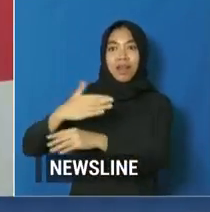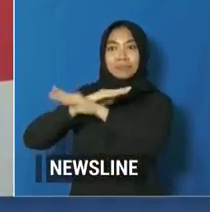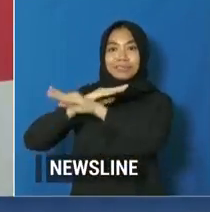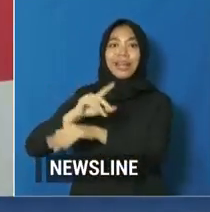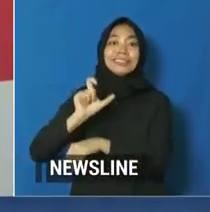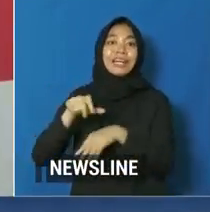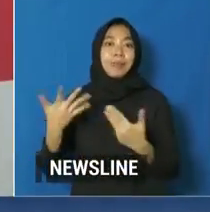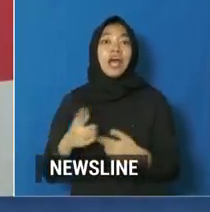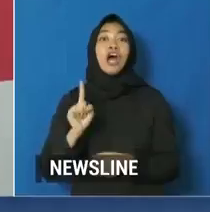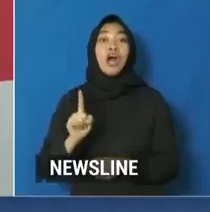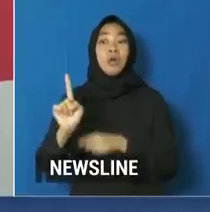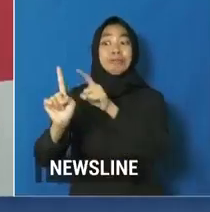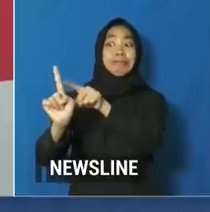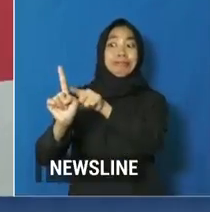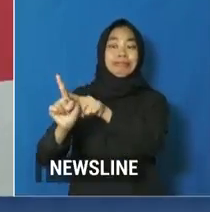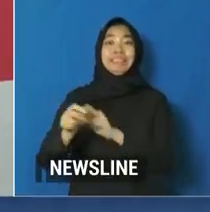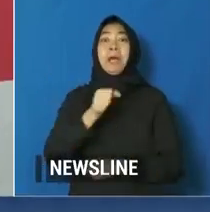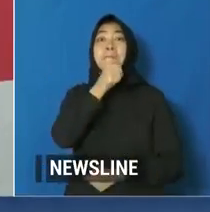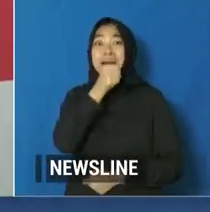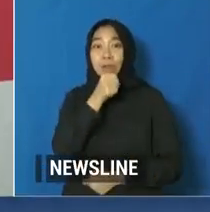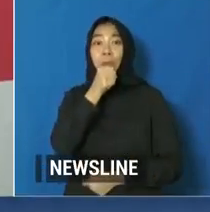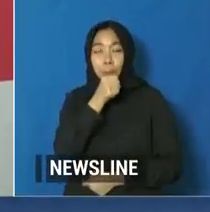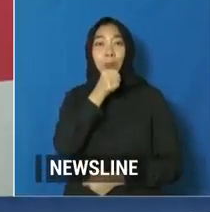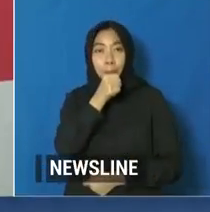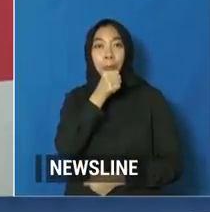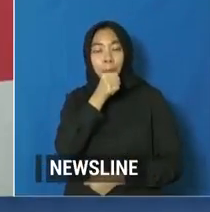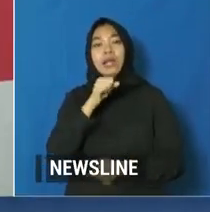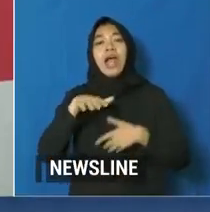yang batuk, siapapun yang sedang